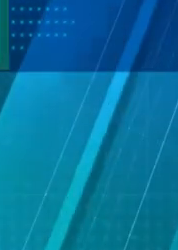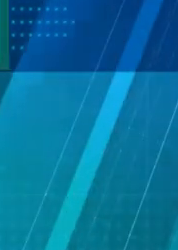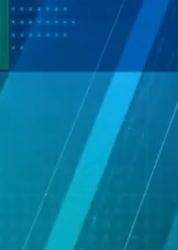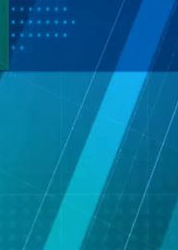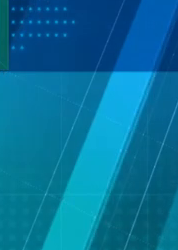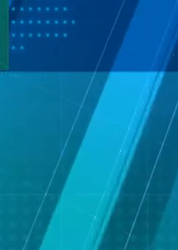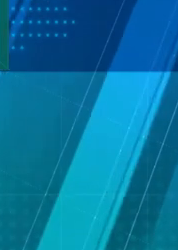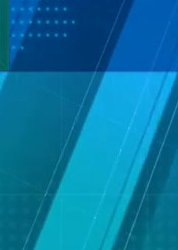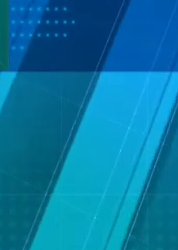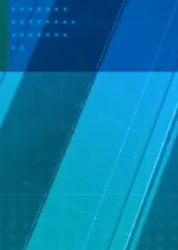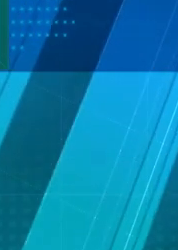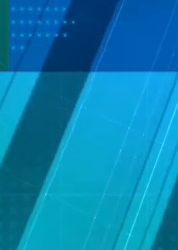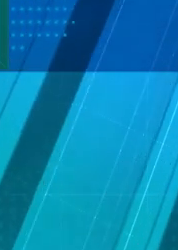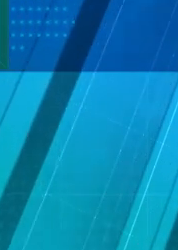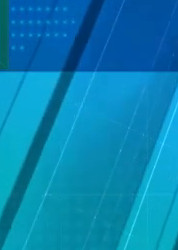Дякую.